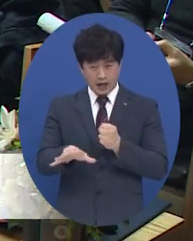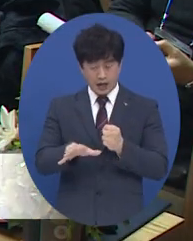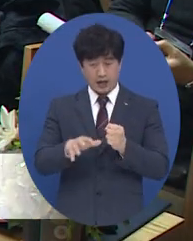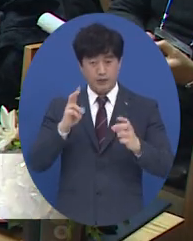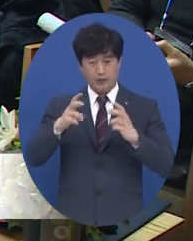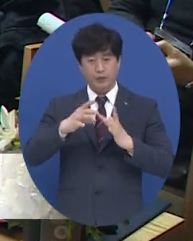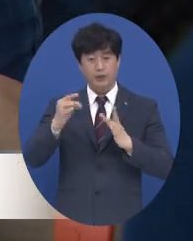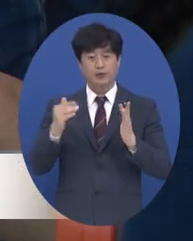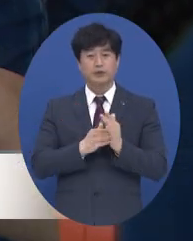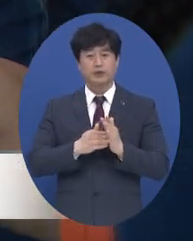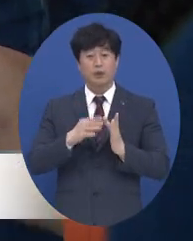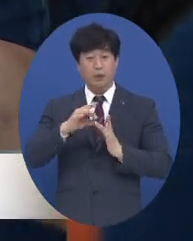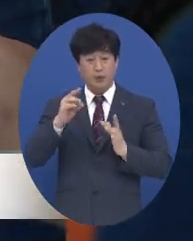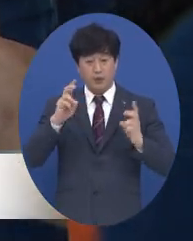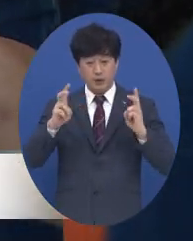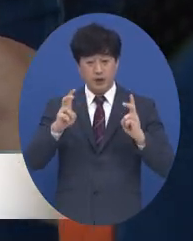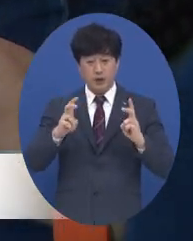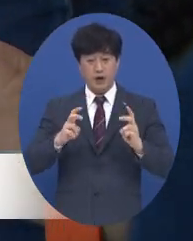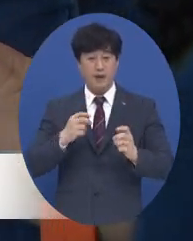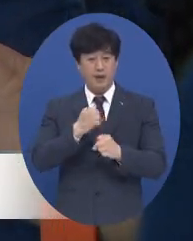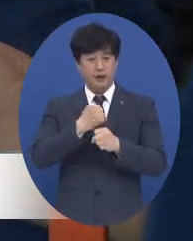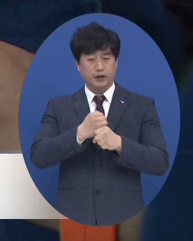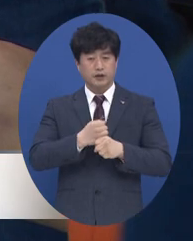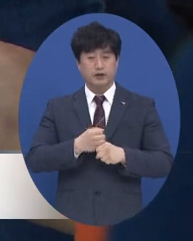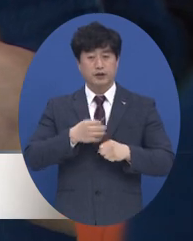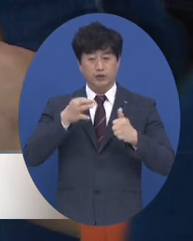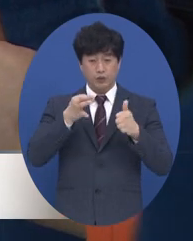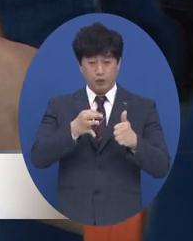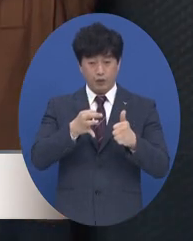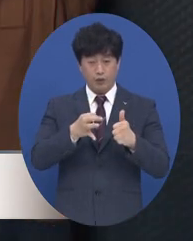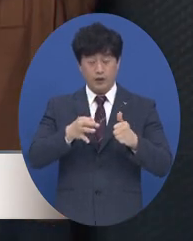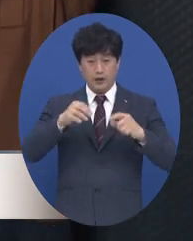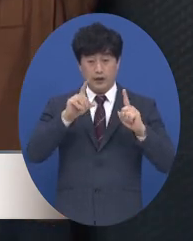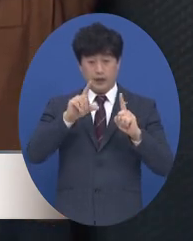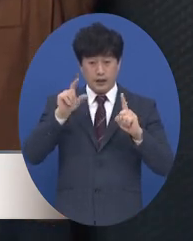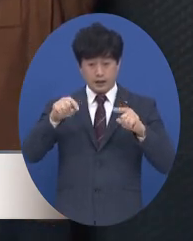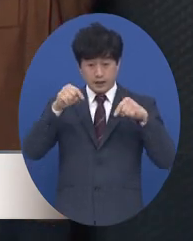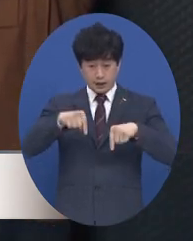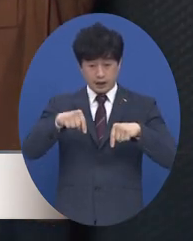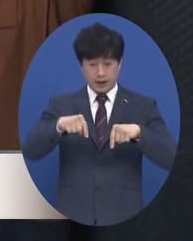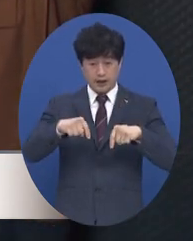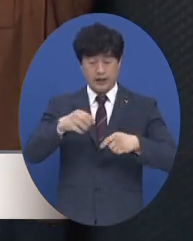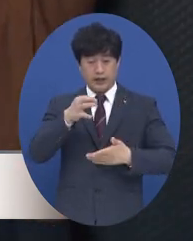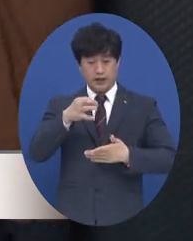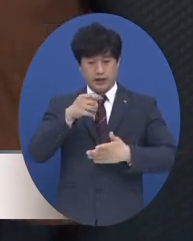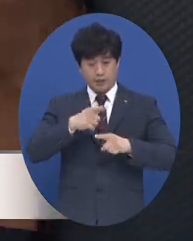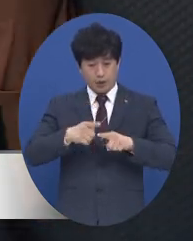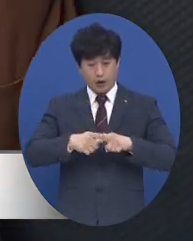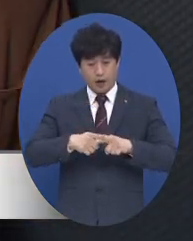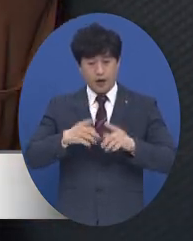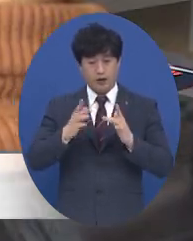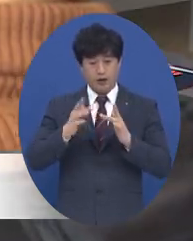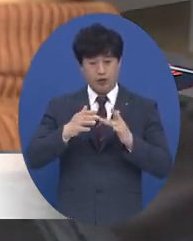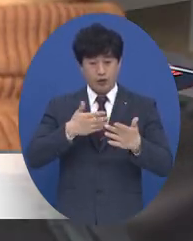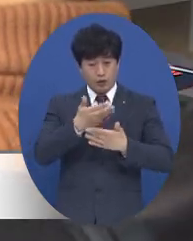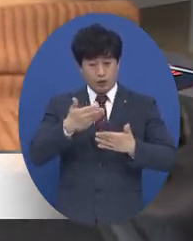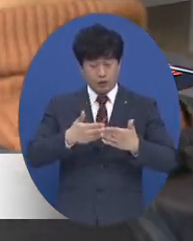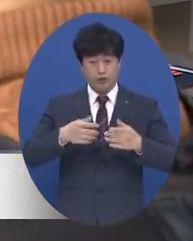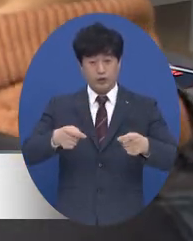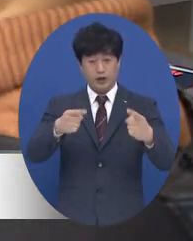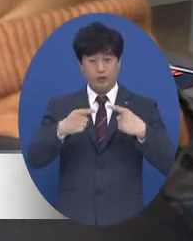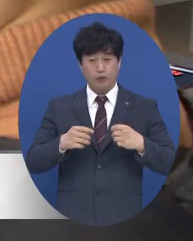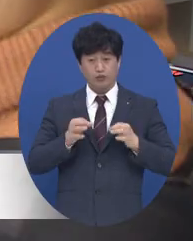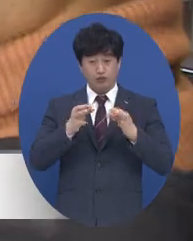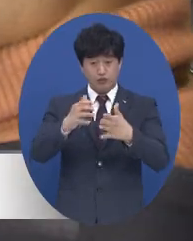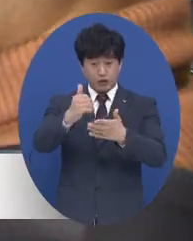선발된 기업들은 개발 자금과 일대일 맞춤형 멘토링 기업가치평가 온라인 기업 교류의 참여 투자유치